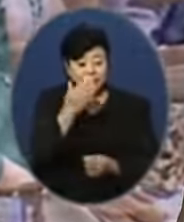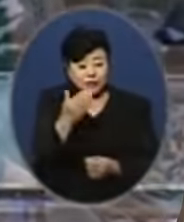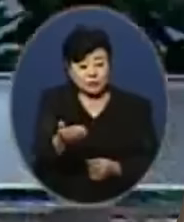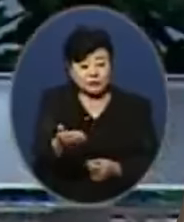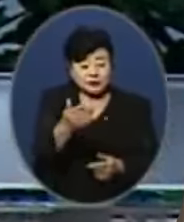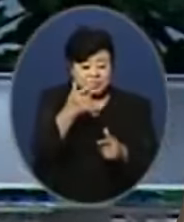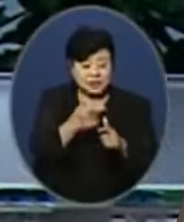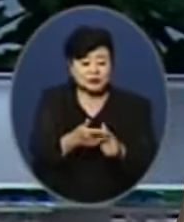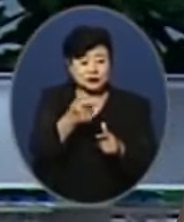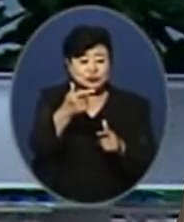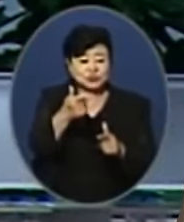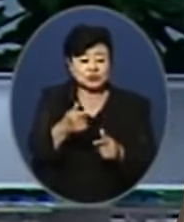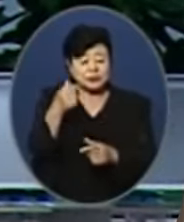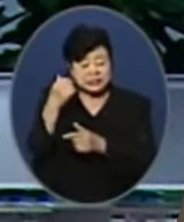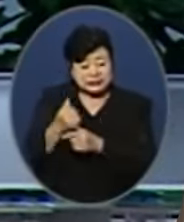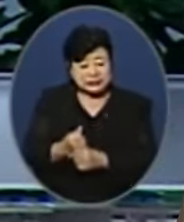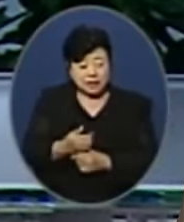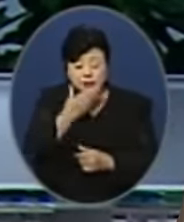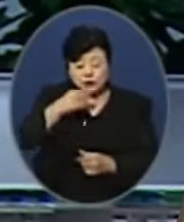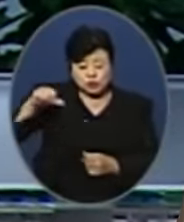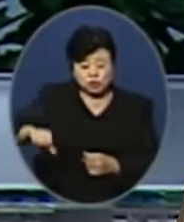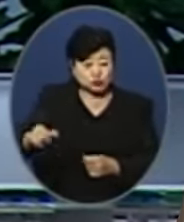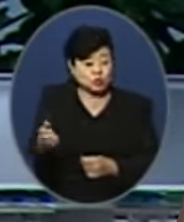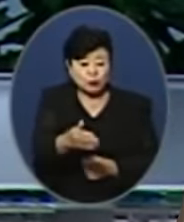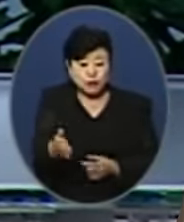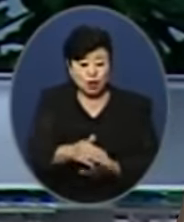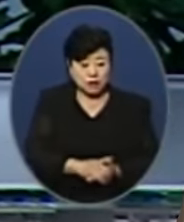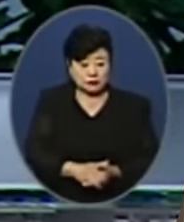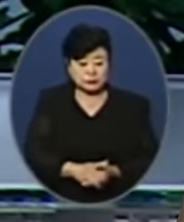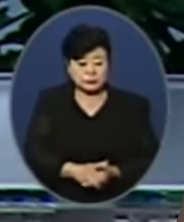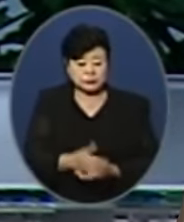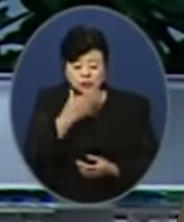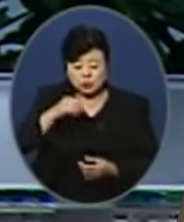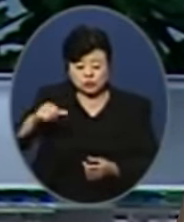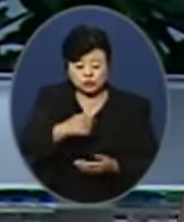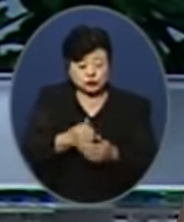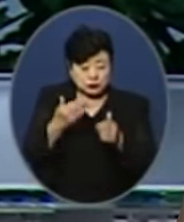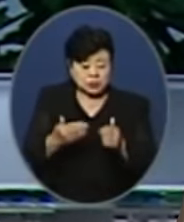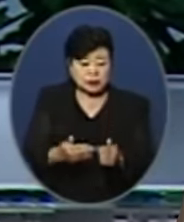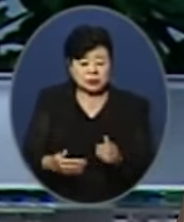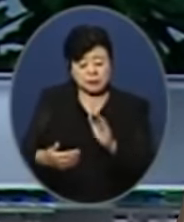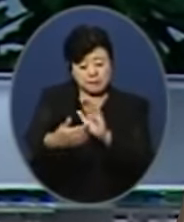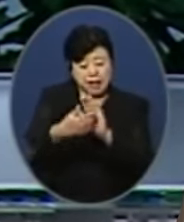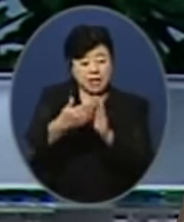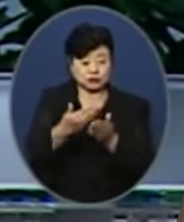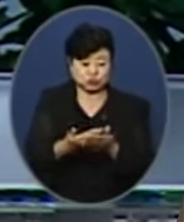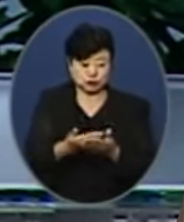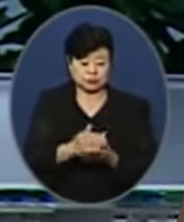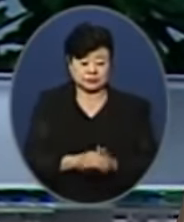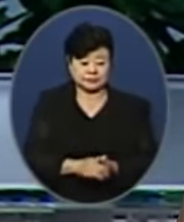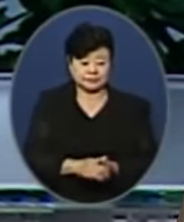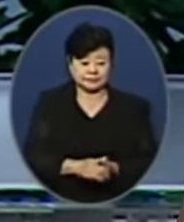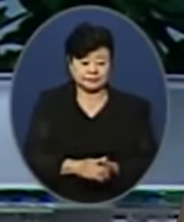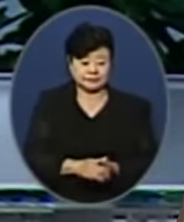여러분에게는 예수님을 의지하면 저주가 없어요. 저주를 주님께서 다 막아주시는 것입니다.